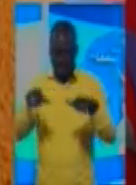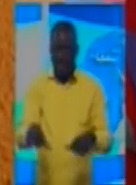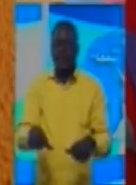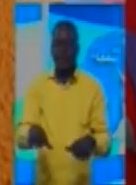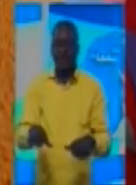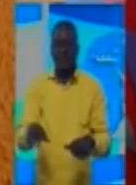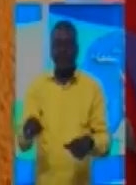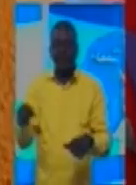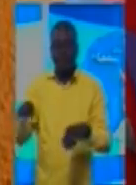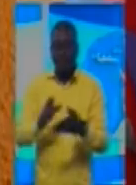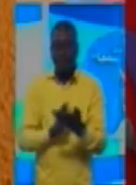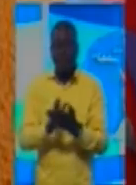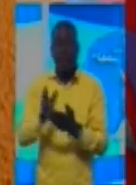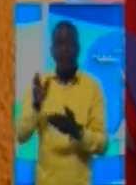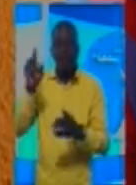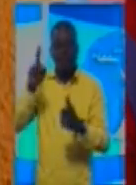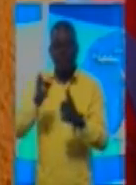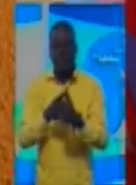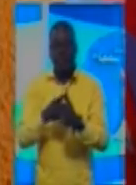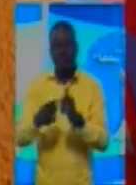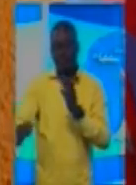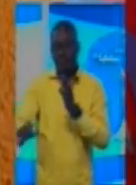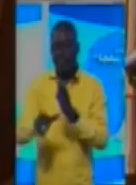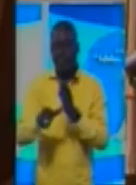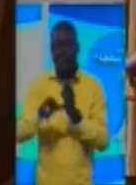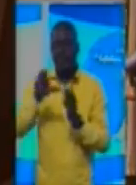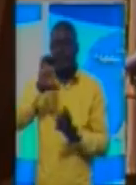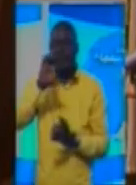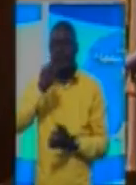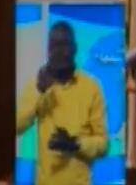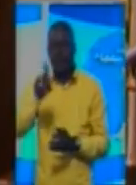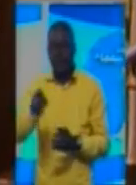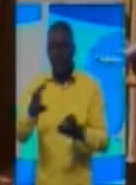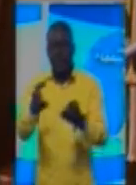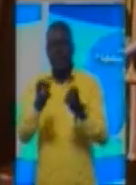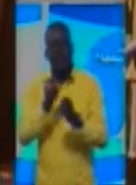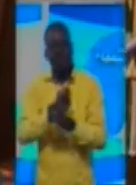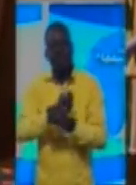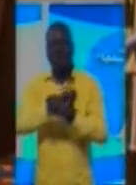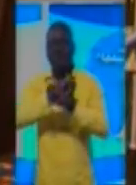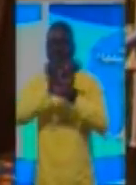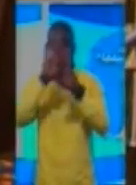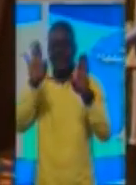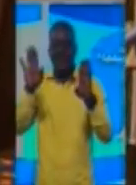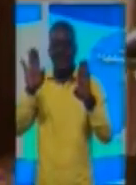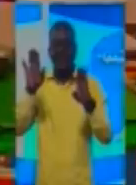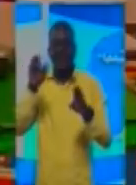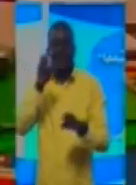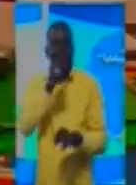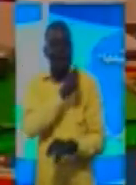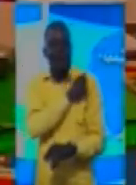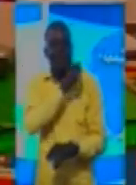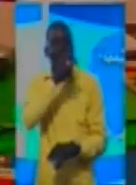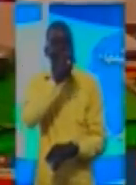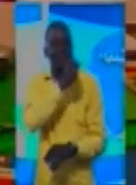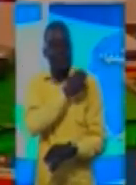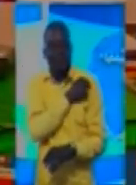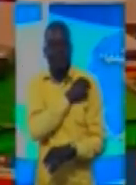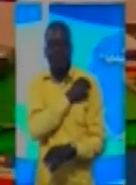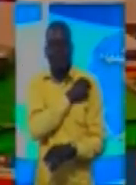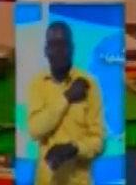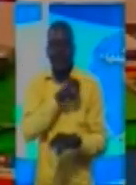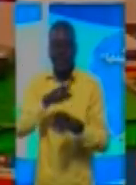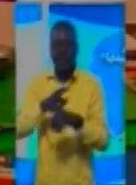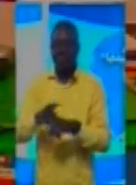mise au point, le premier vice-président du CDP s'est voulu homme le plus clair. Achille Tapsoba revient de long à large sur